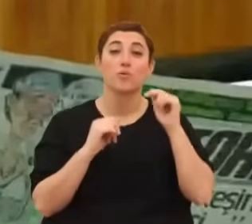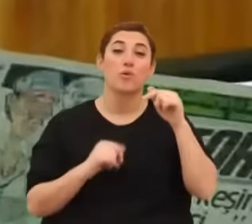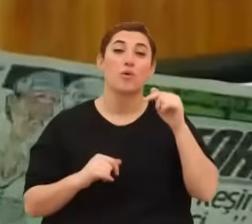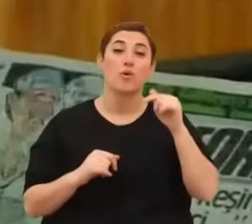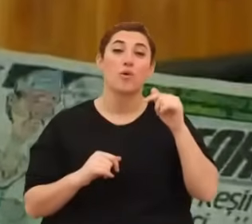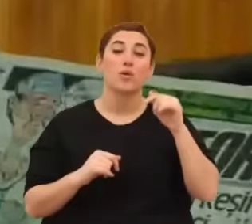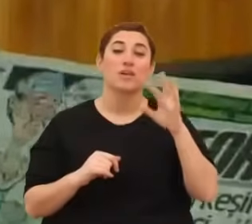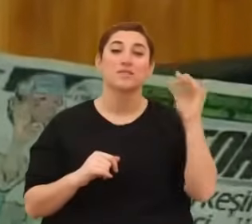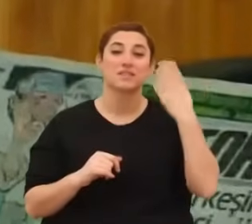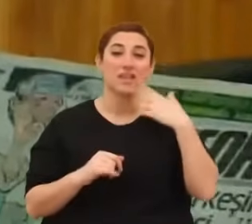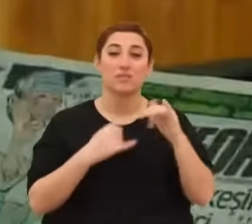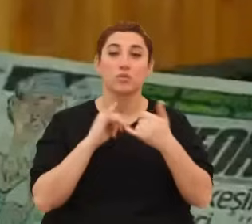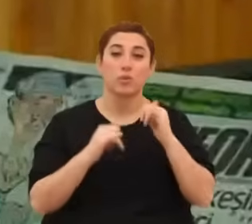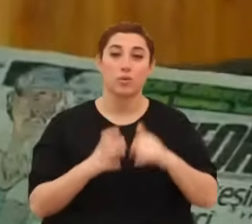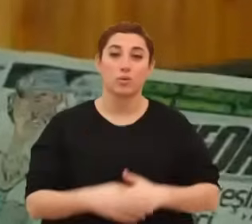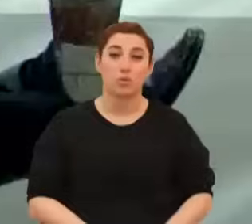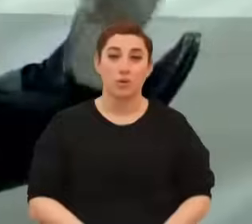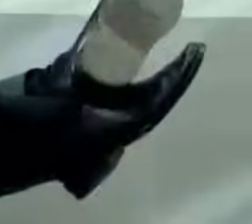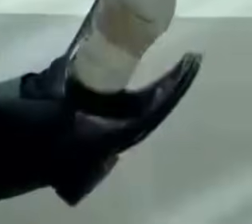Böyle de anlatan zevki olmuyor.